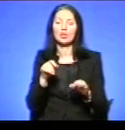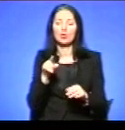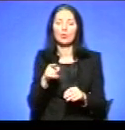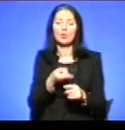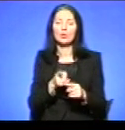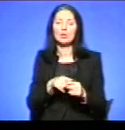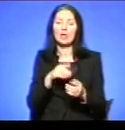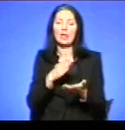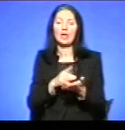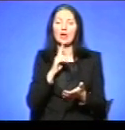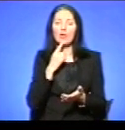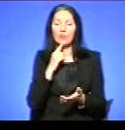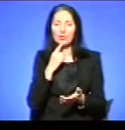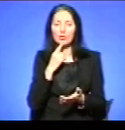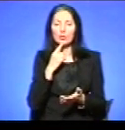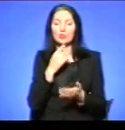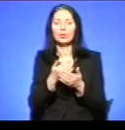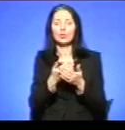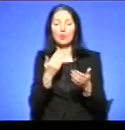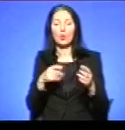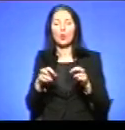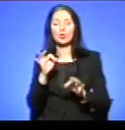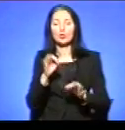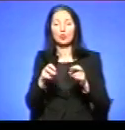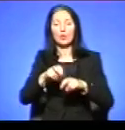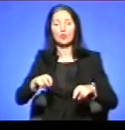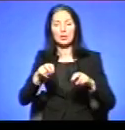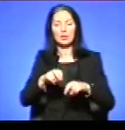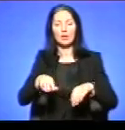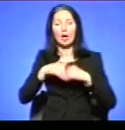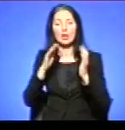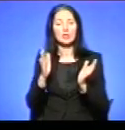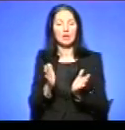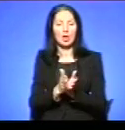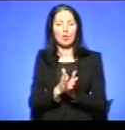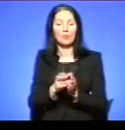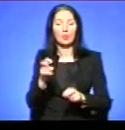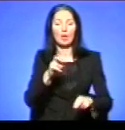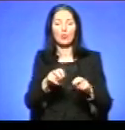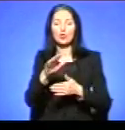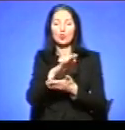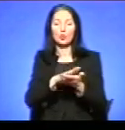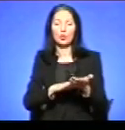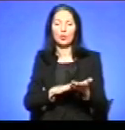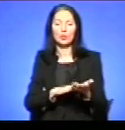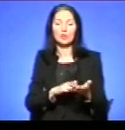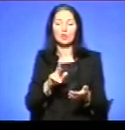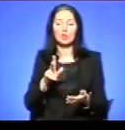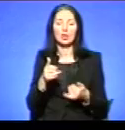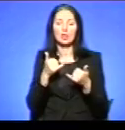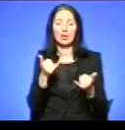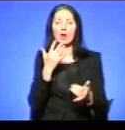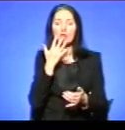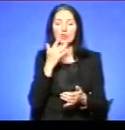певні труднощі на етапі досудового розслідування. А взагалом пошук триває як для